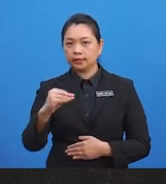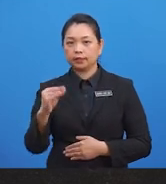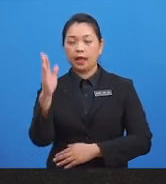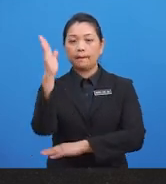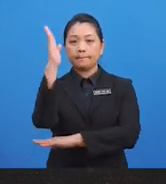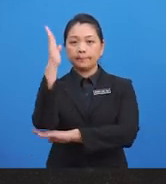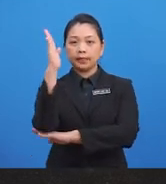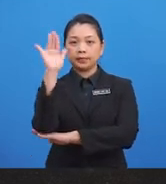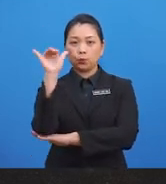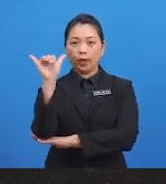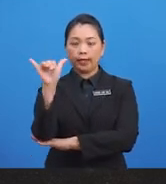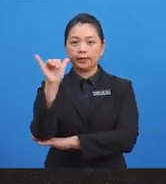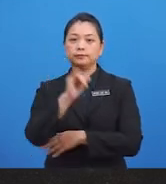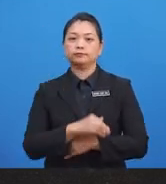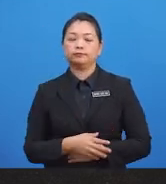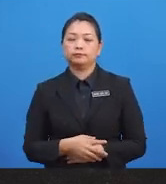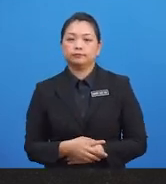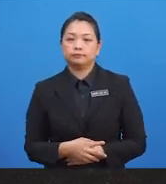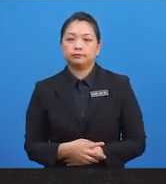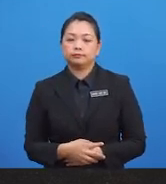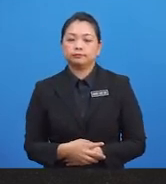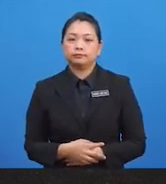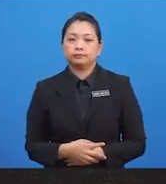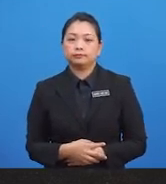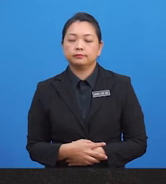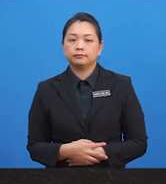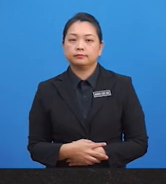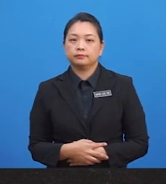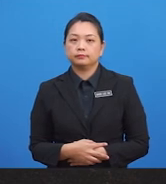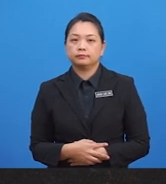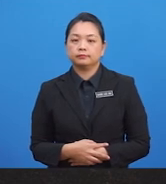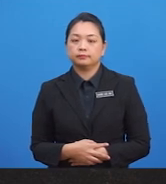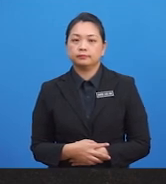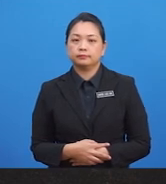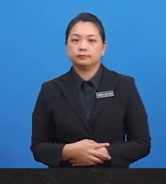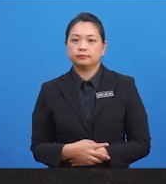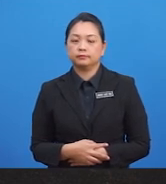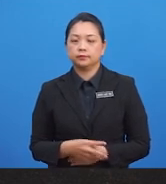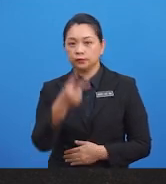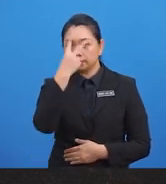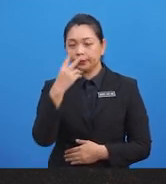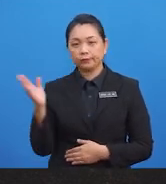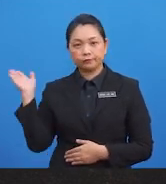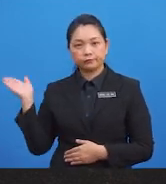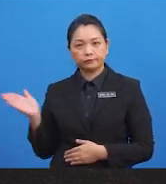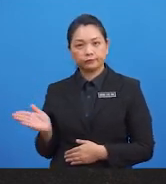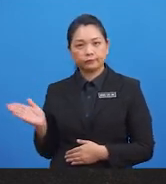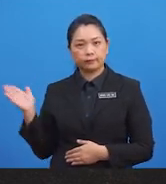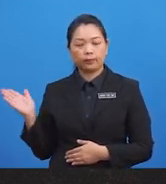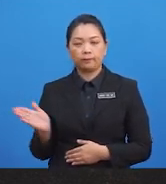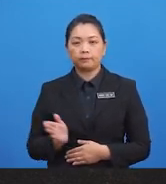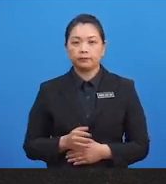dan paksi Y. Mula-mula, kita akan kamilkan Y kuasa